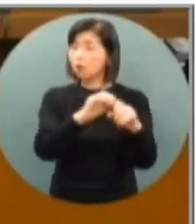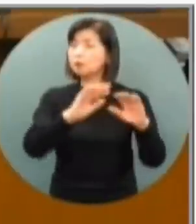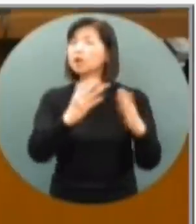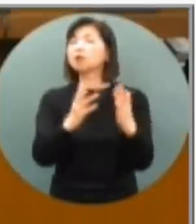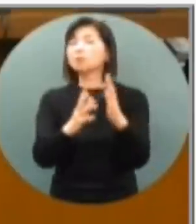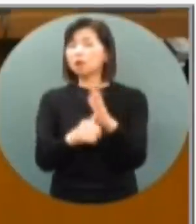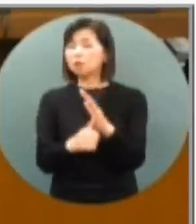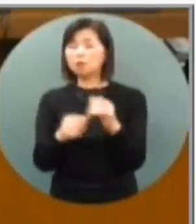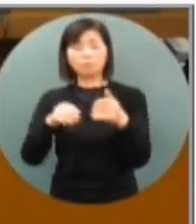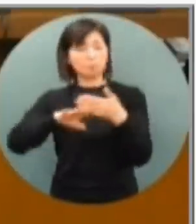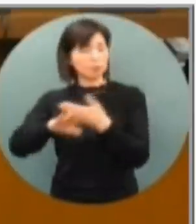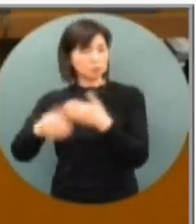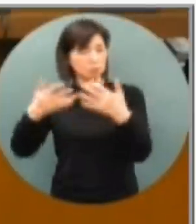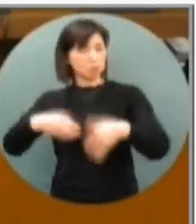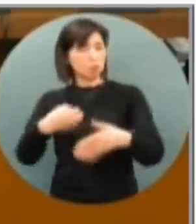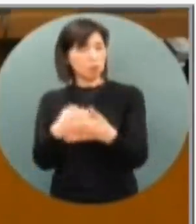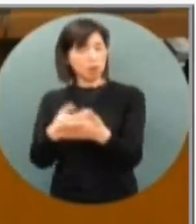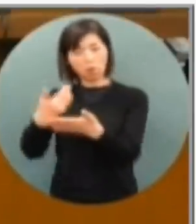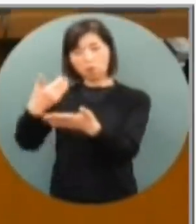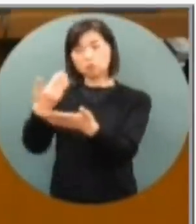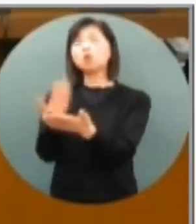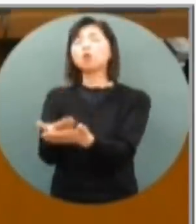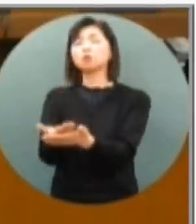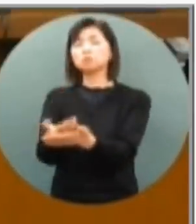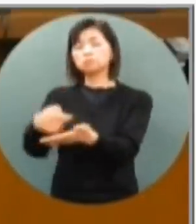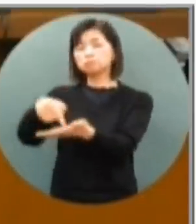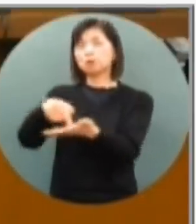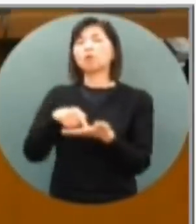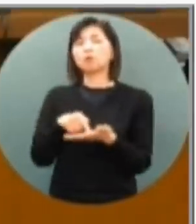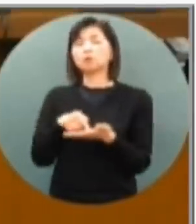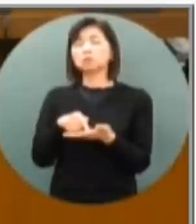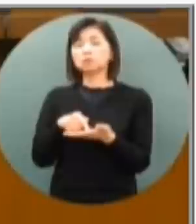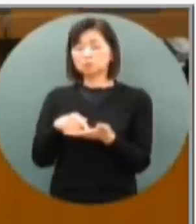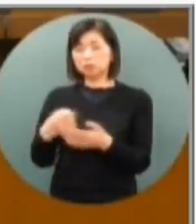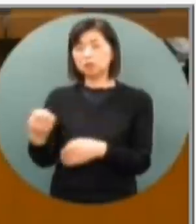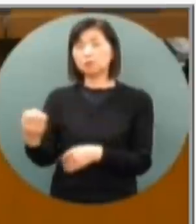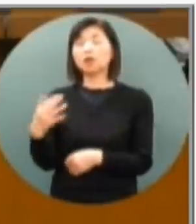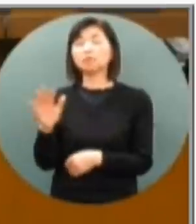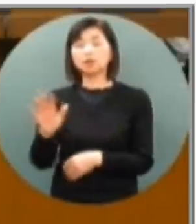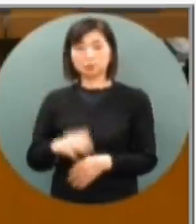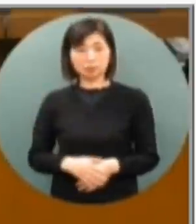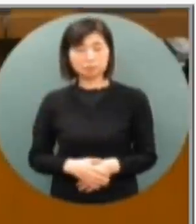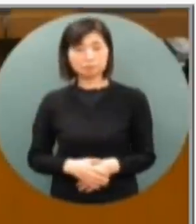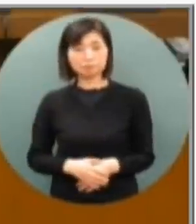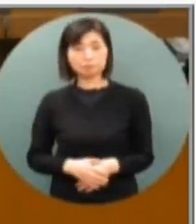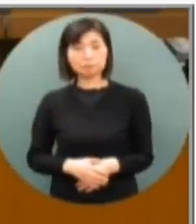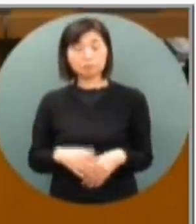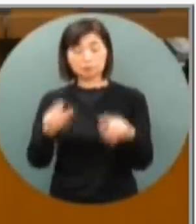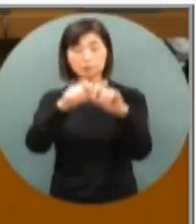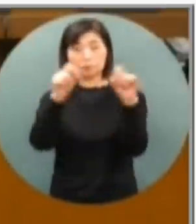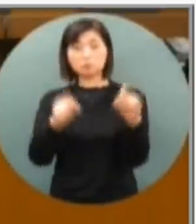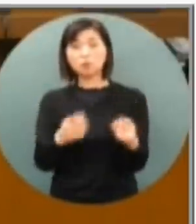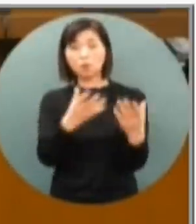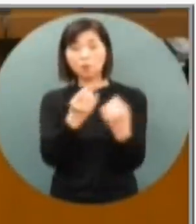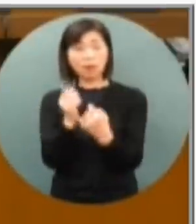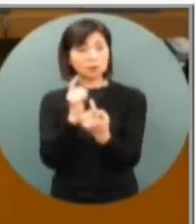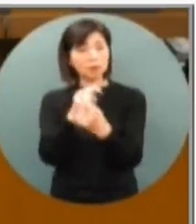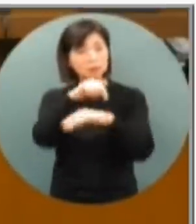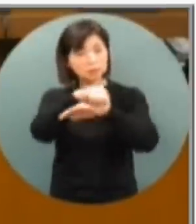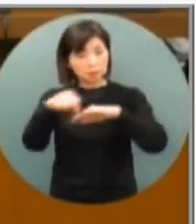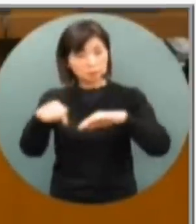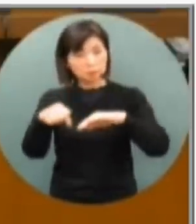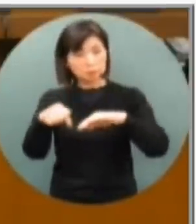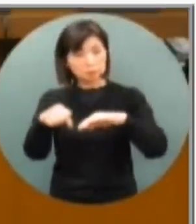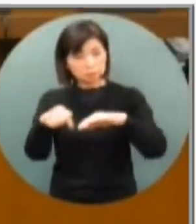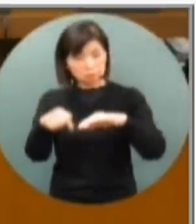要求するというお話だったわけです。それで童話対策というのは実はその中に入れられたんですね。